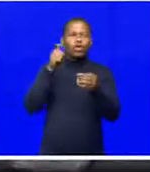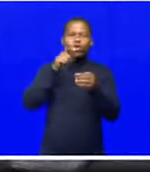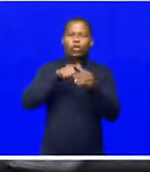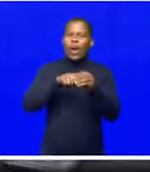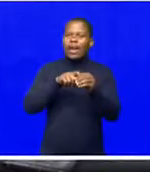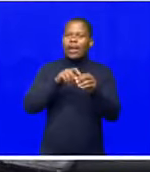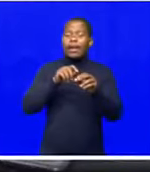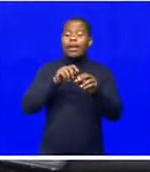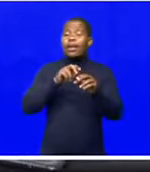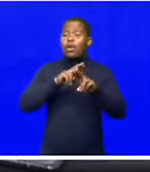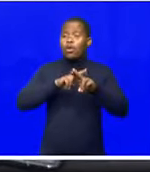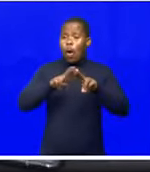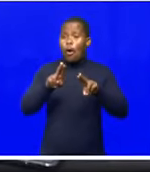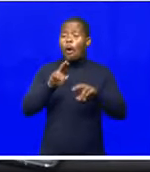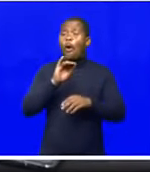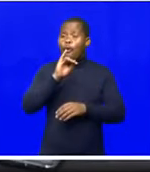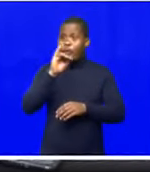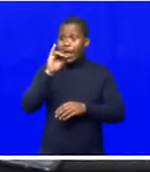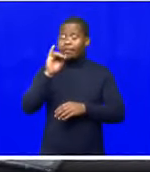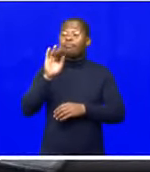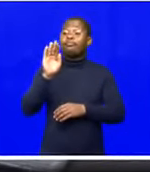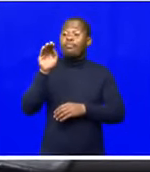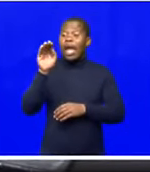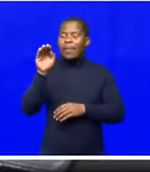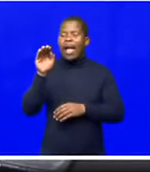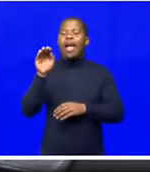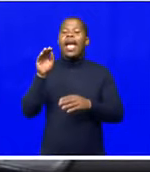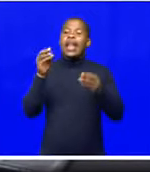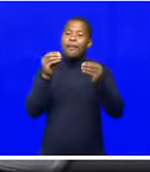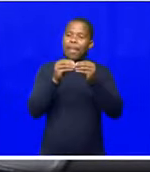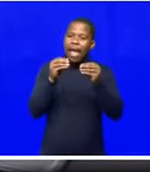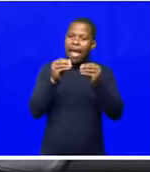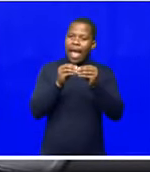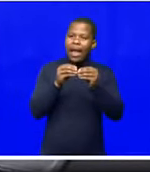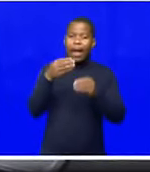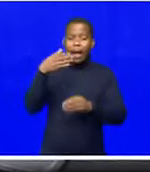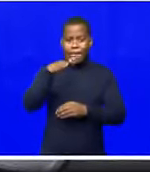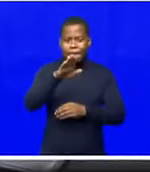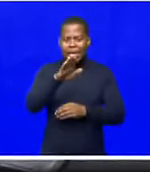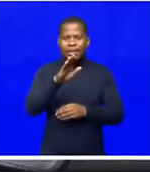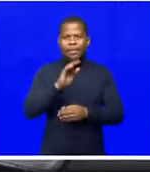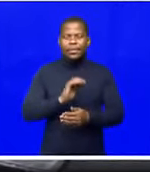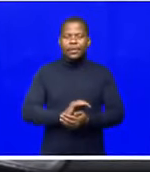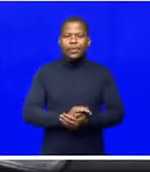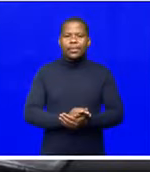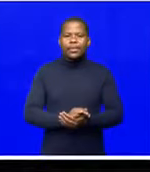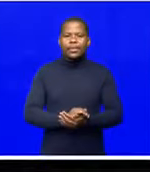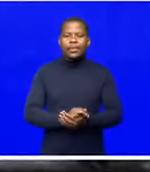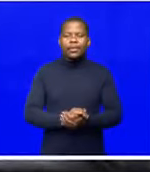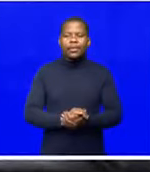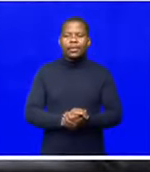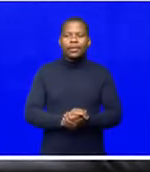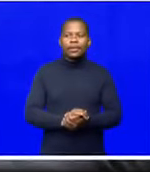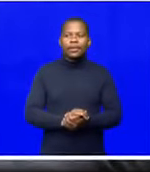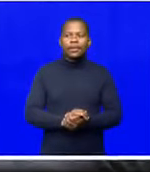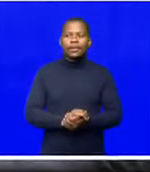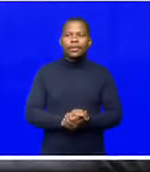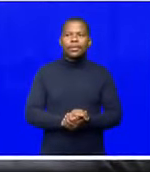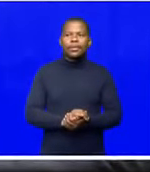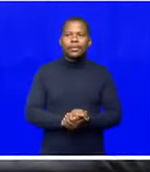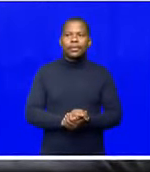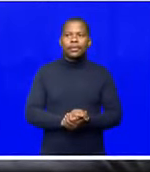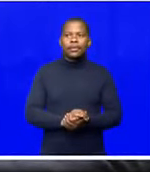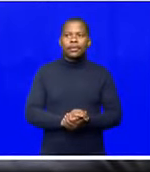singakancothulisi emabhange ngokuthi lapho siyifaka khona ngabe kungikombamba yini. Tindzabeni